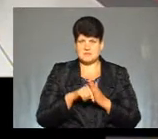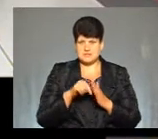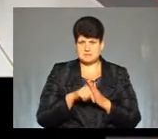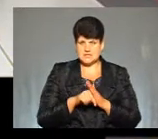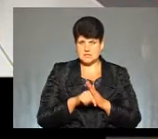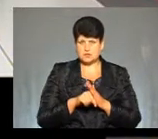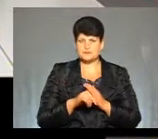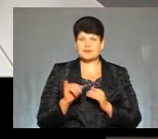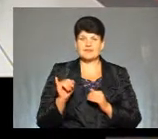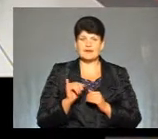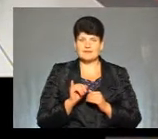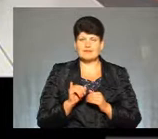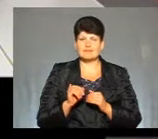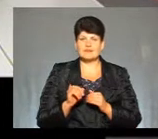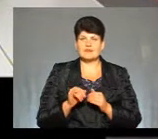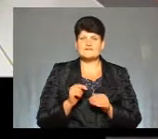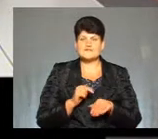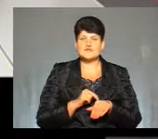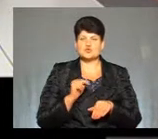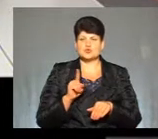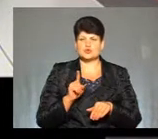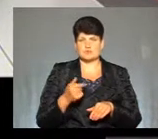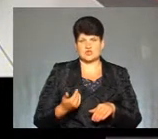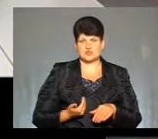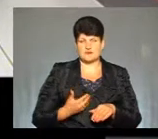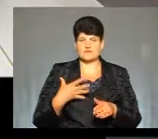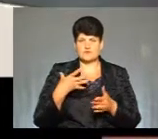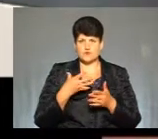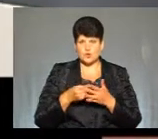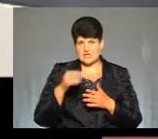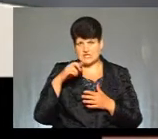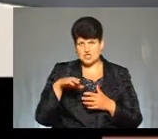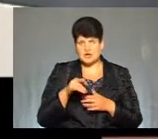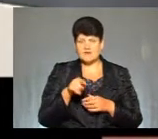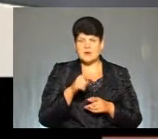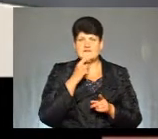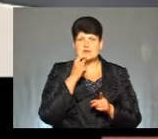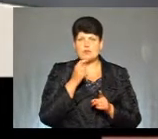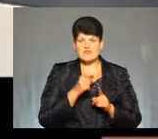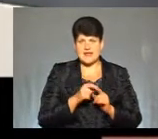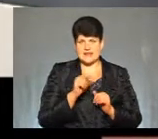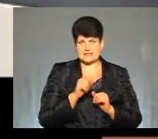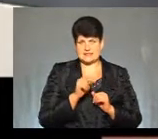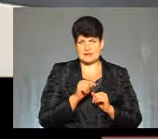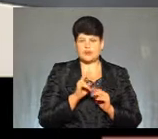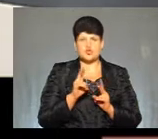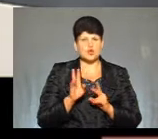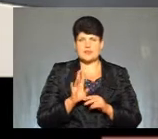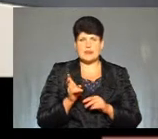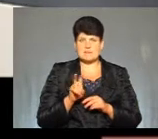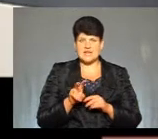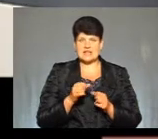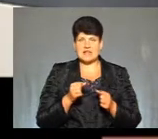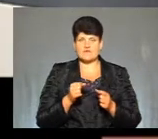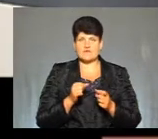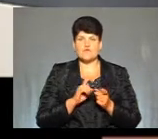і нарешті відчути, що ми живемо в своїй державі. Ми за неї відповідальні, бо ніхто не прийде воювати